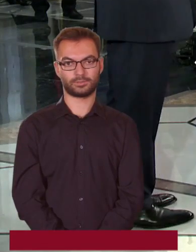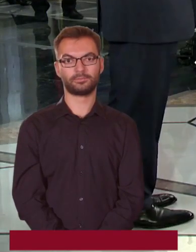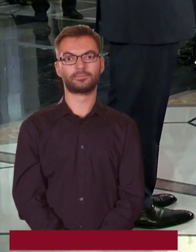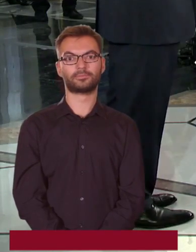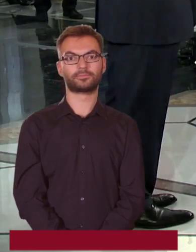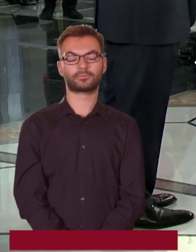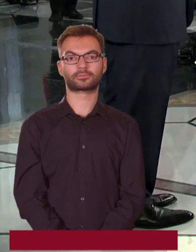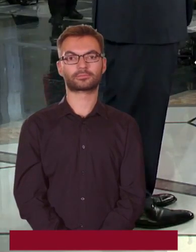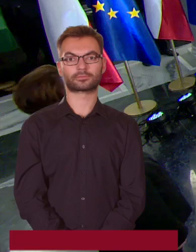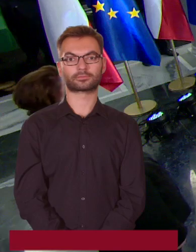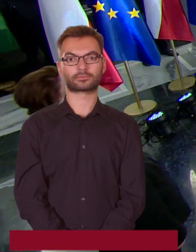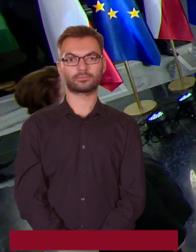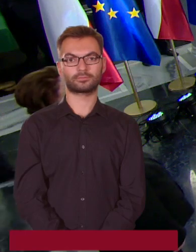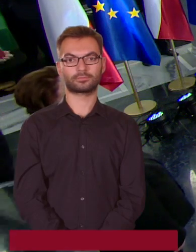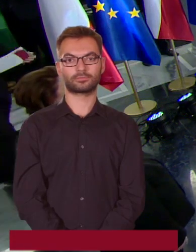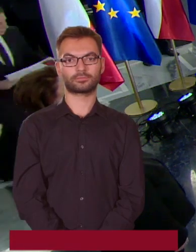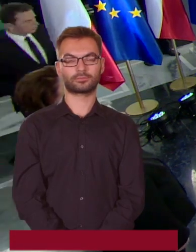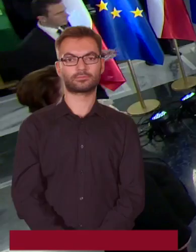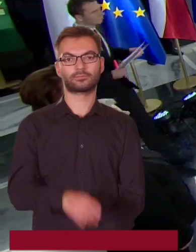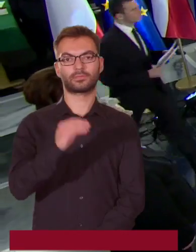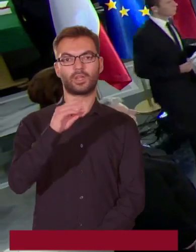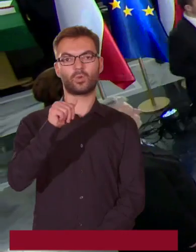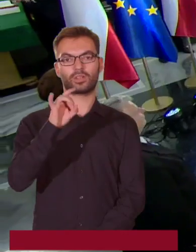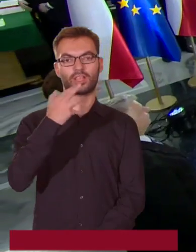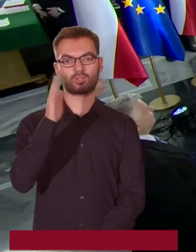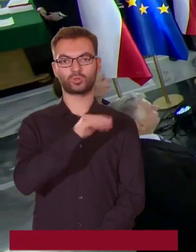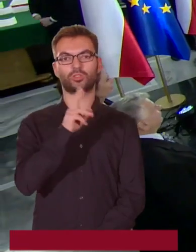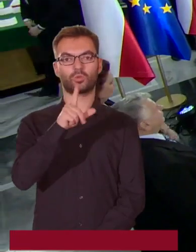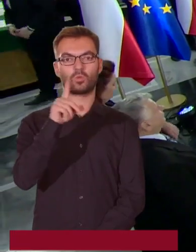Poproszę pana Eugeniusza Kłopotka.